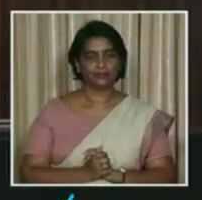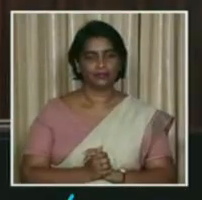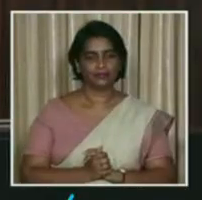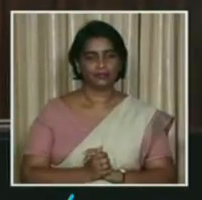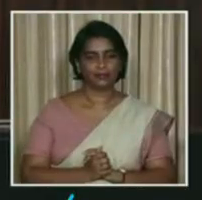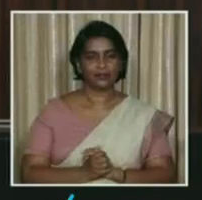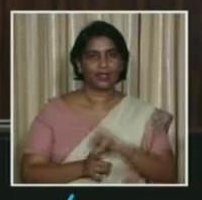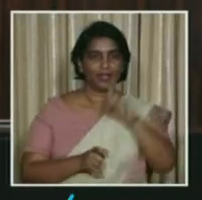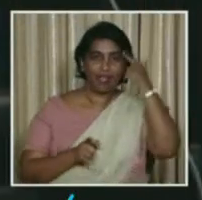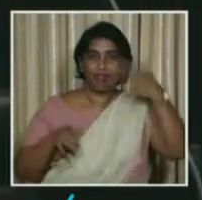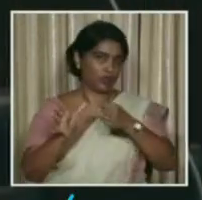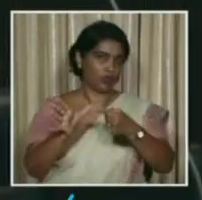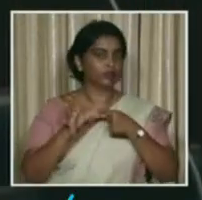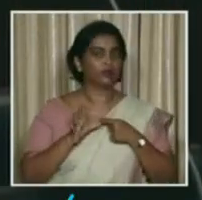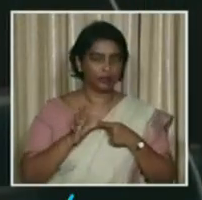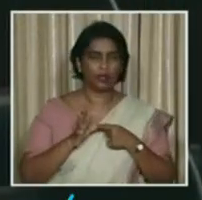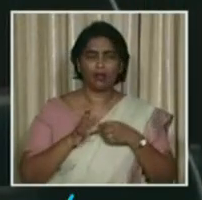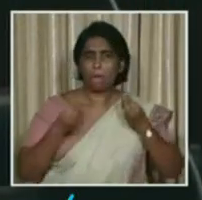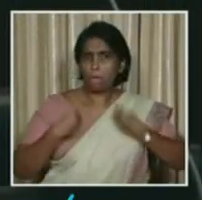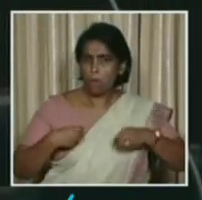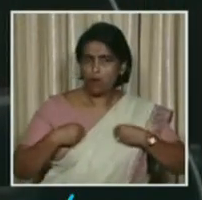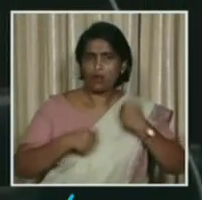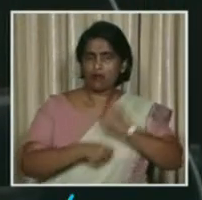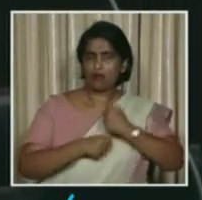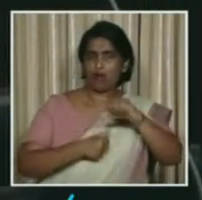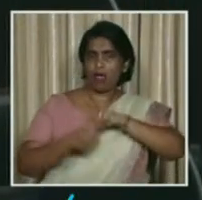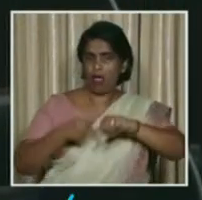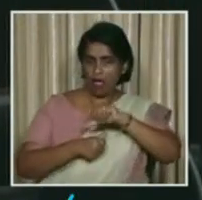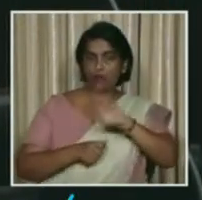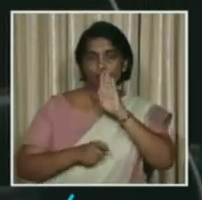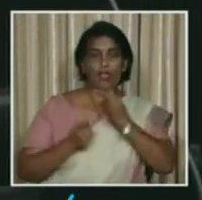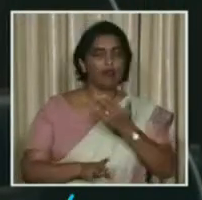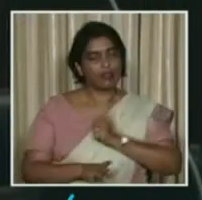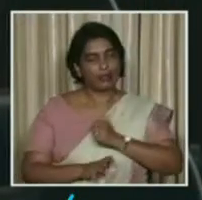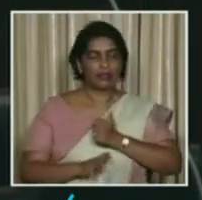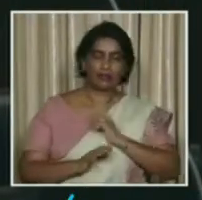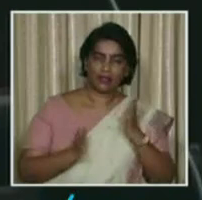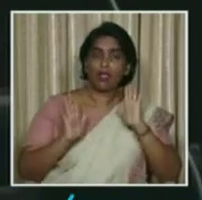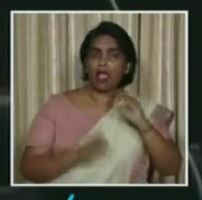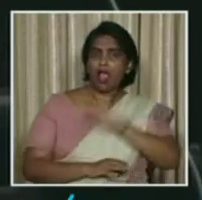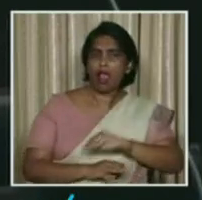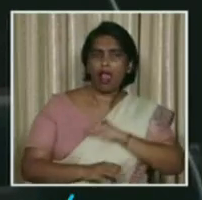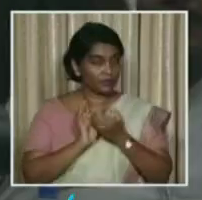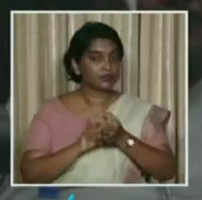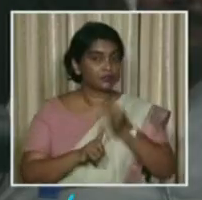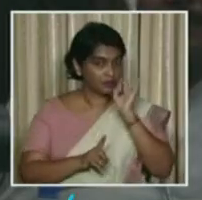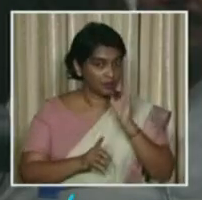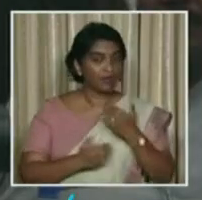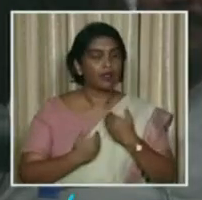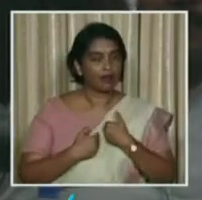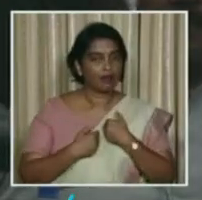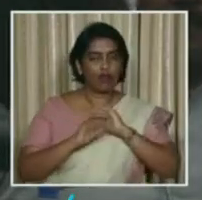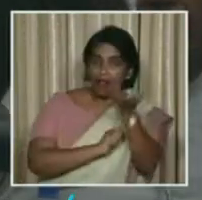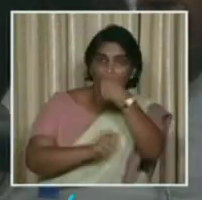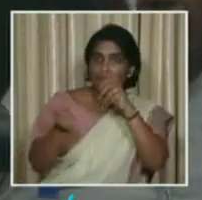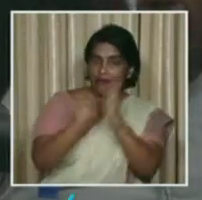කපුටු කක්කා කියලා තමයි අපිට කියන්න වෙන්නේ. පාඩු ලබන රාජ්‍ය ආයතන තමයි විකුණනවයි කියලා මීට කලින් කිව්වේ. මේ ලාභ ලබන ඒවා මොකටද විකුණන්නේ? අපි හැමදේටම